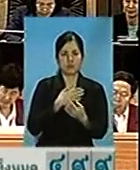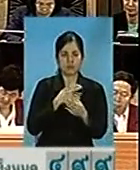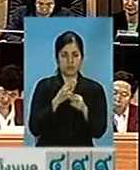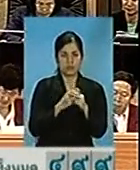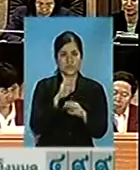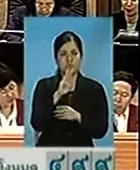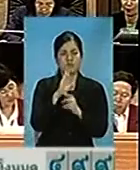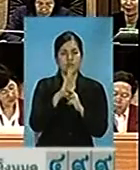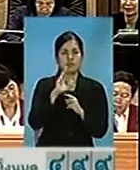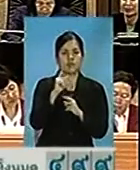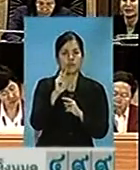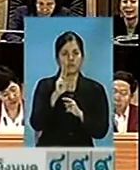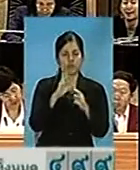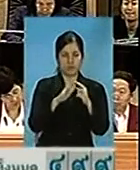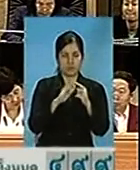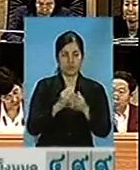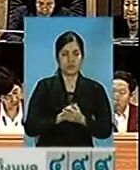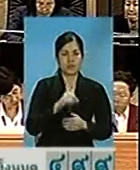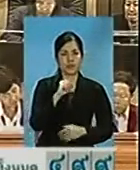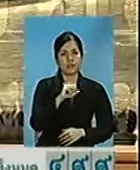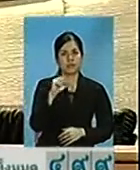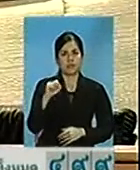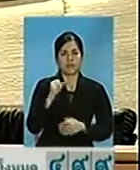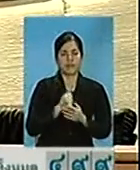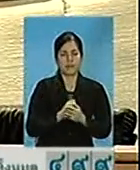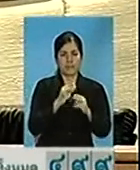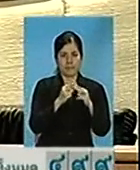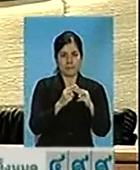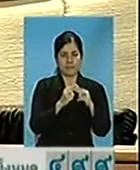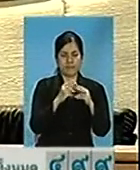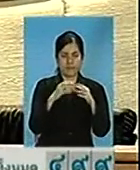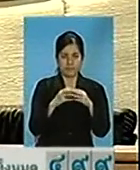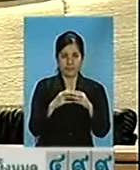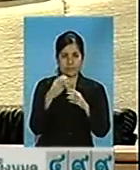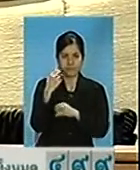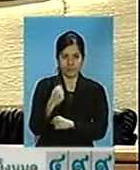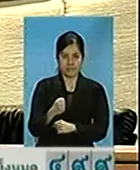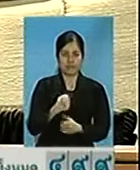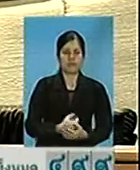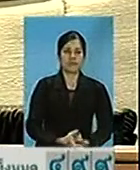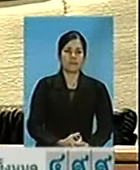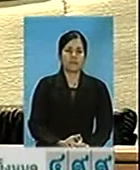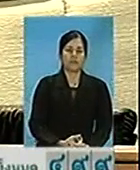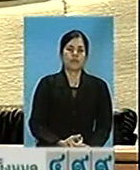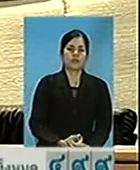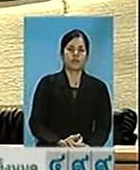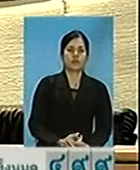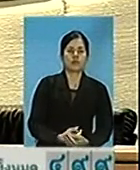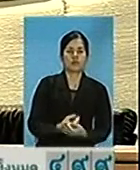ทองสมาชิกสภาผู้แทนราษฎรแบบบัญชีรายชื่อพรรคประชาธิปัตย์ ท่านประธ